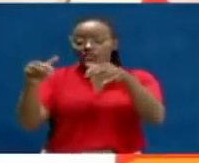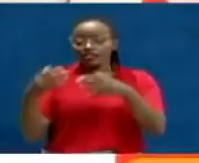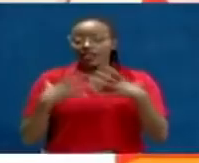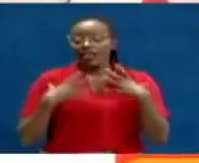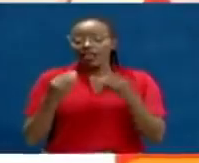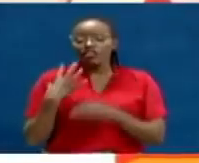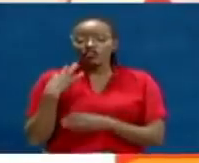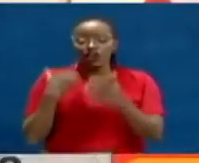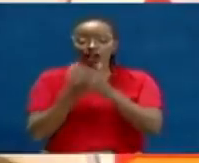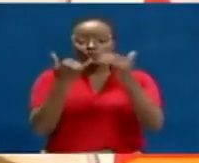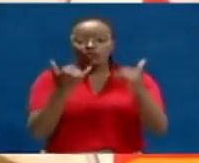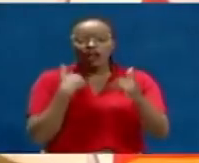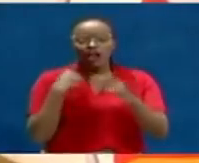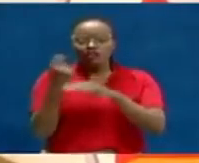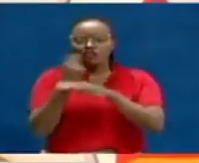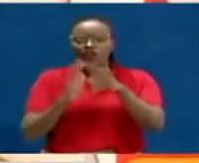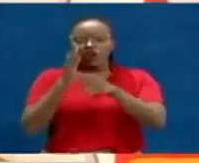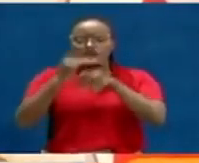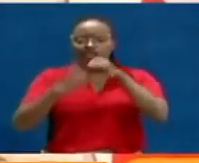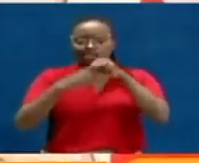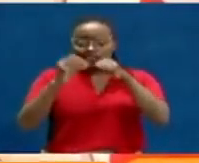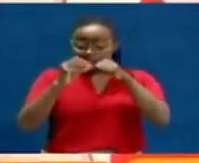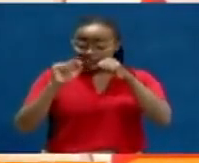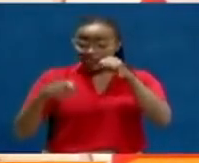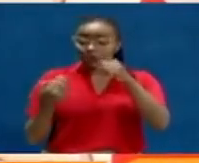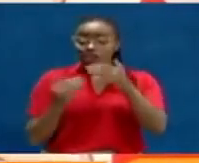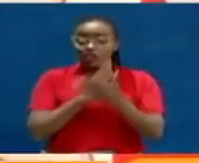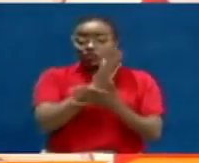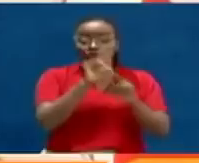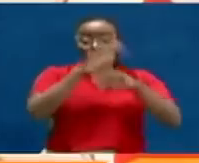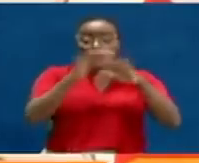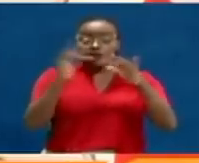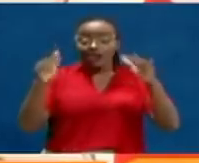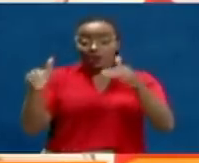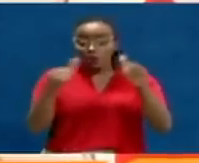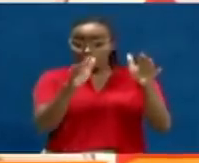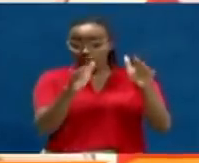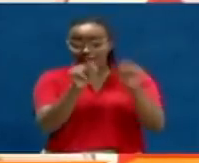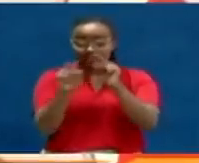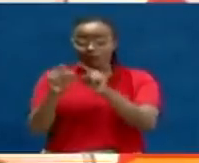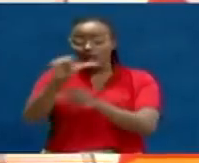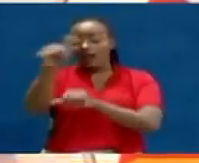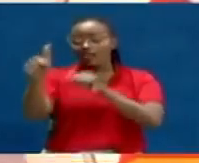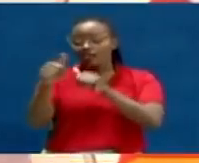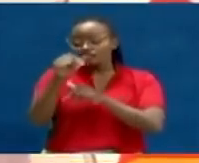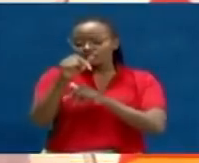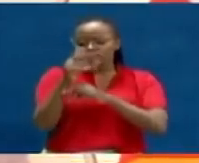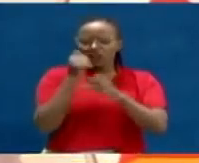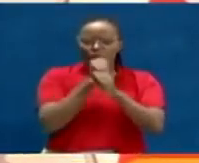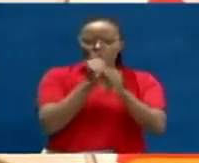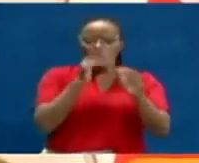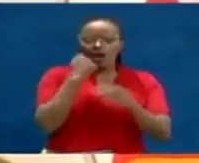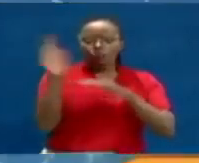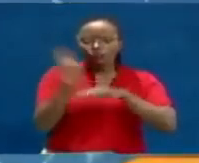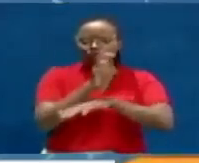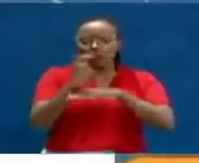volunteers. So far we have trained more than 60,000 through an online module, and these are the frontline workers who are going